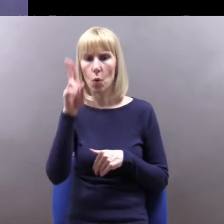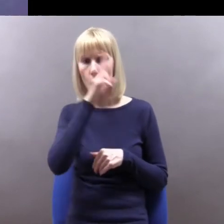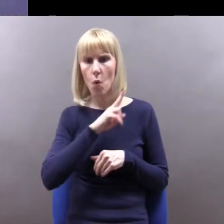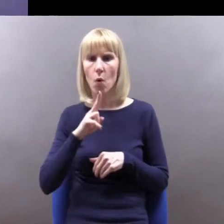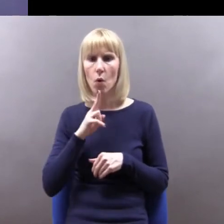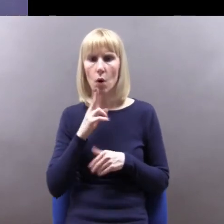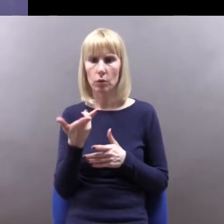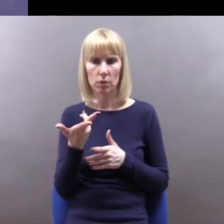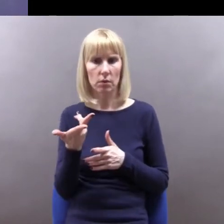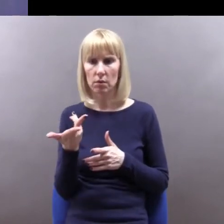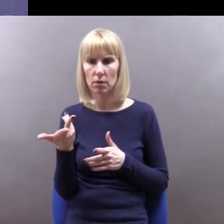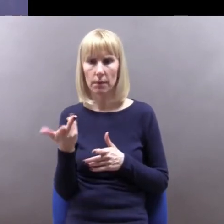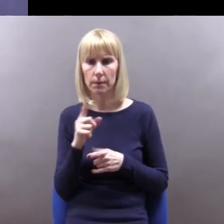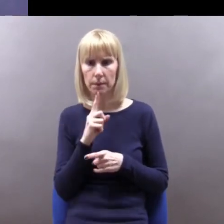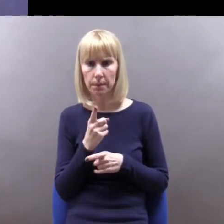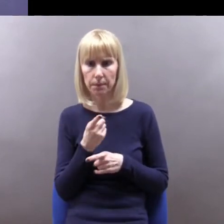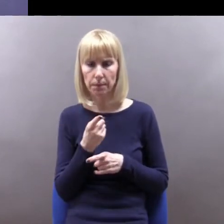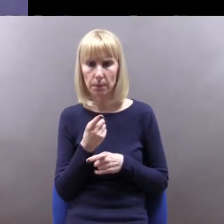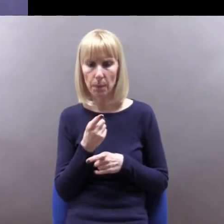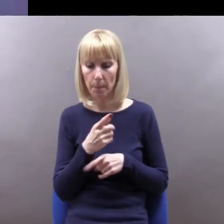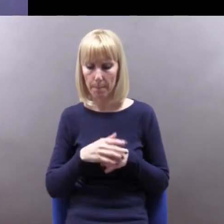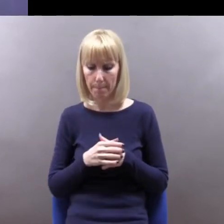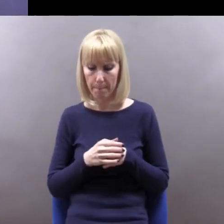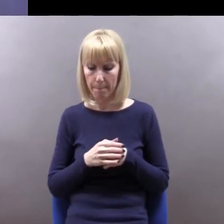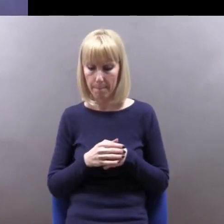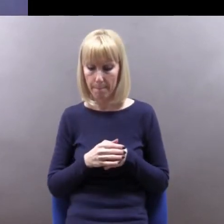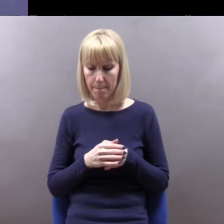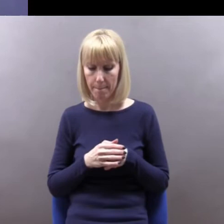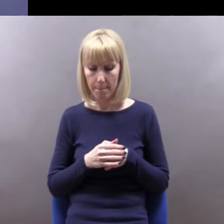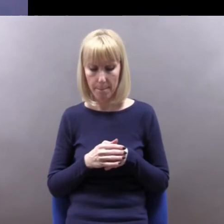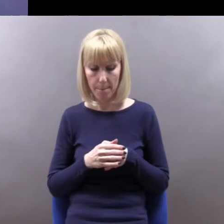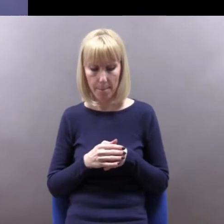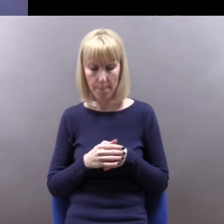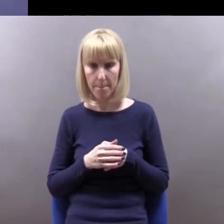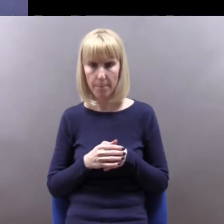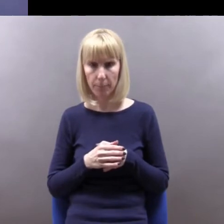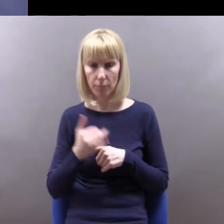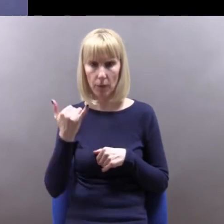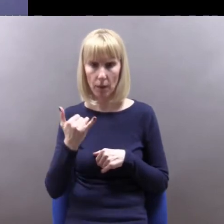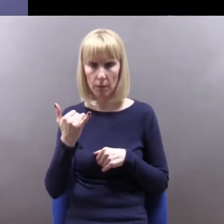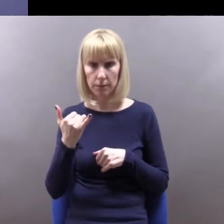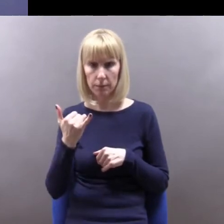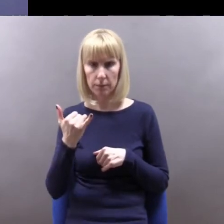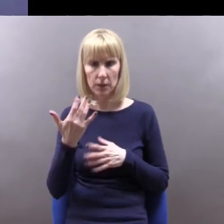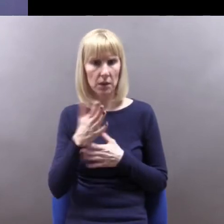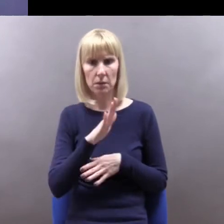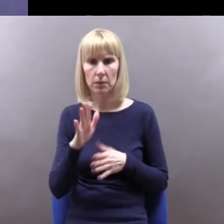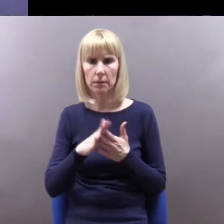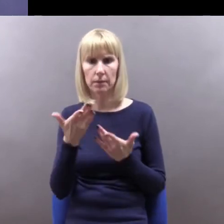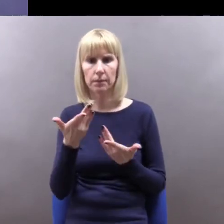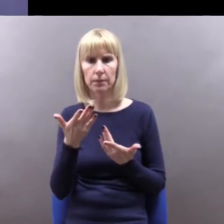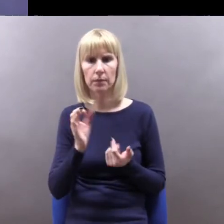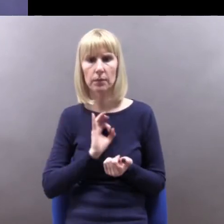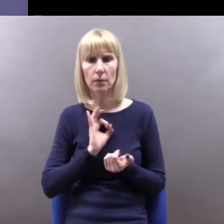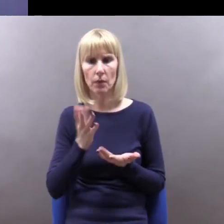rodzice powiedzmy z wózkami, bo to nie zawsze też jest tak, że tak jak już mówiłem wcześniej, dziecko może ma też swoją wagę, no